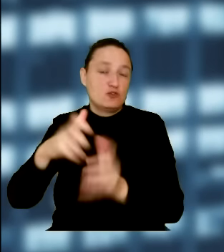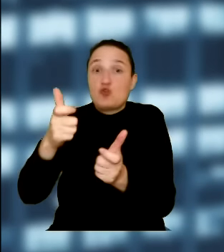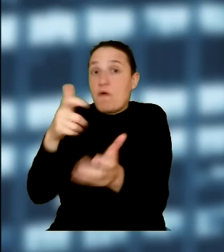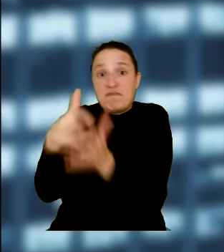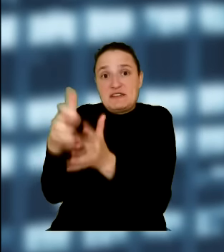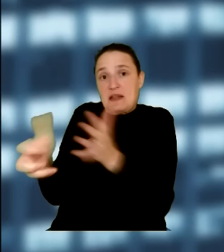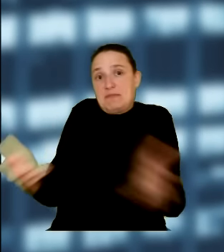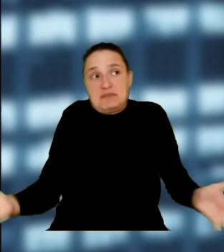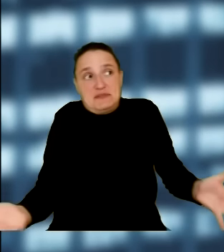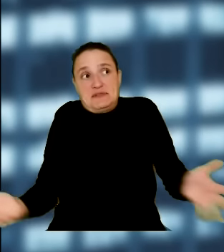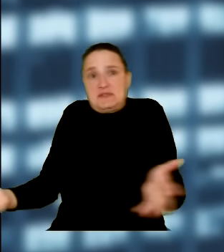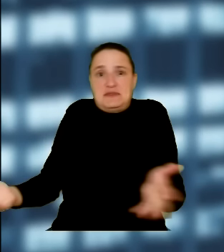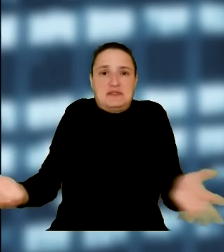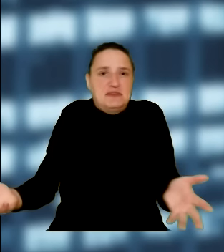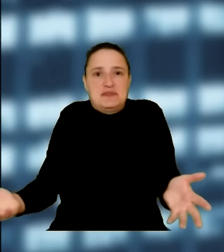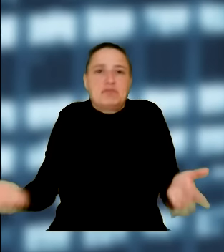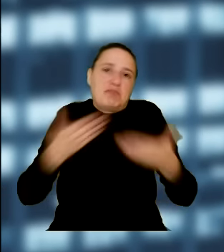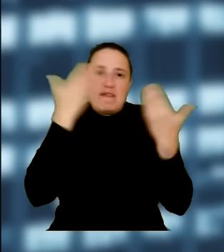będzie przeznaczone.